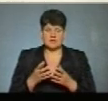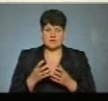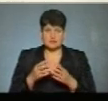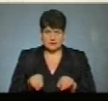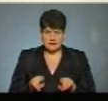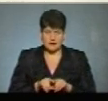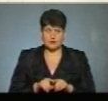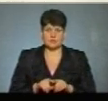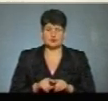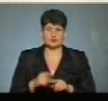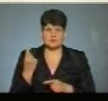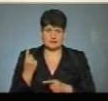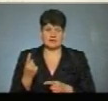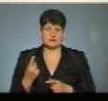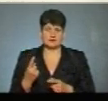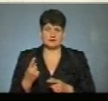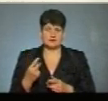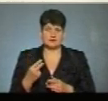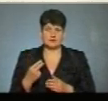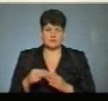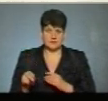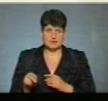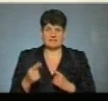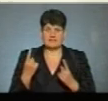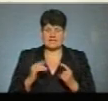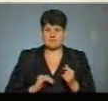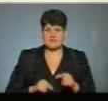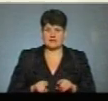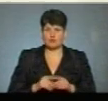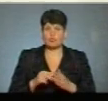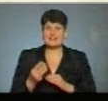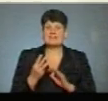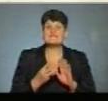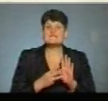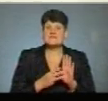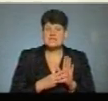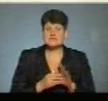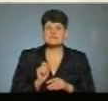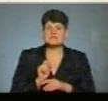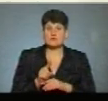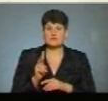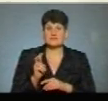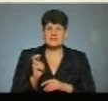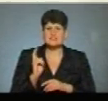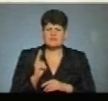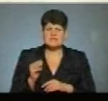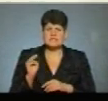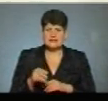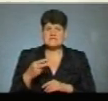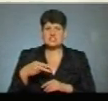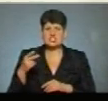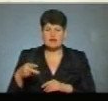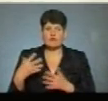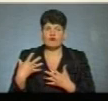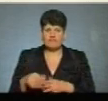долучаються, поставили один шевел, вже є присутній, поставили його. Великий бізнес теж купили 8, замовили, проплатили 220 тисяч